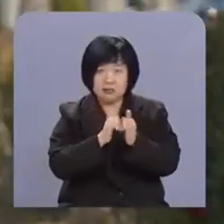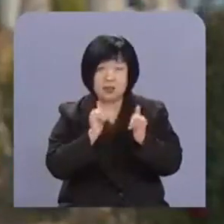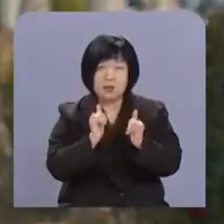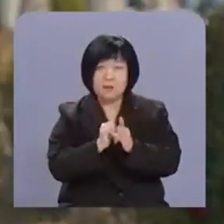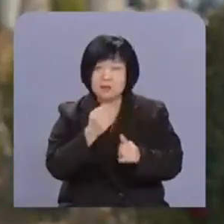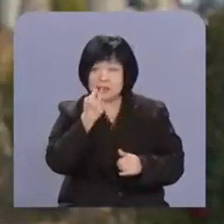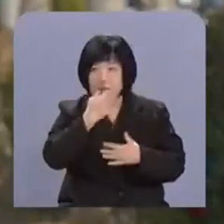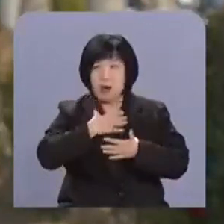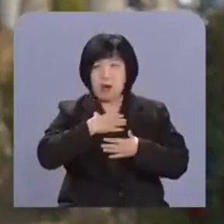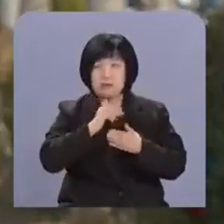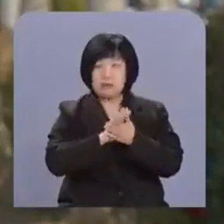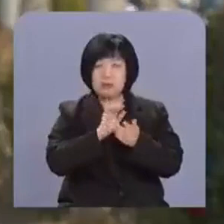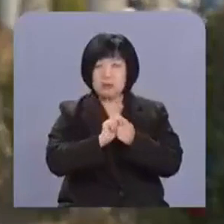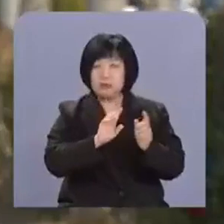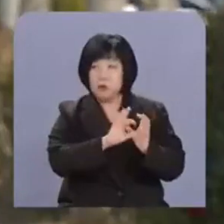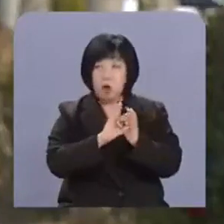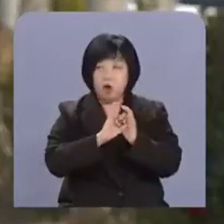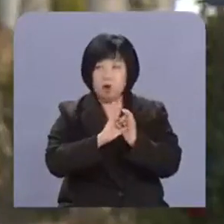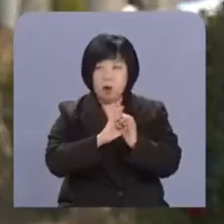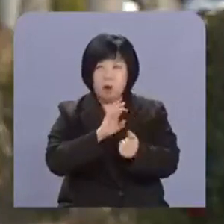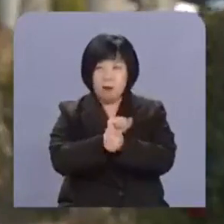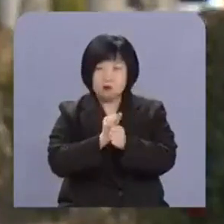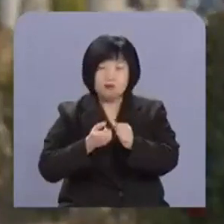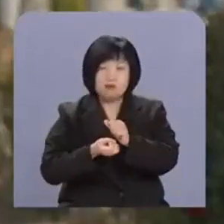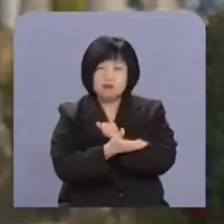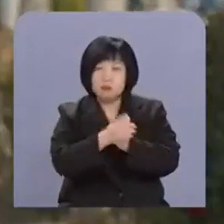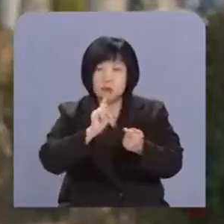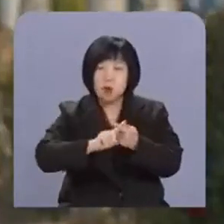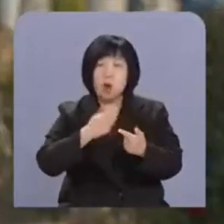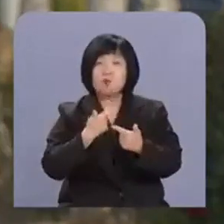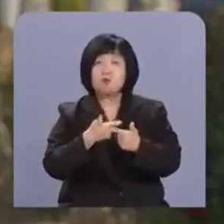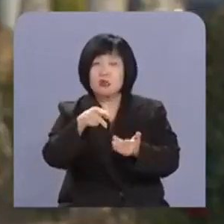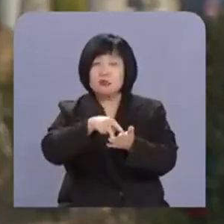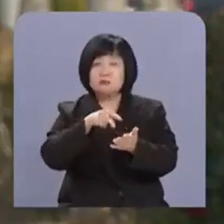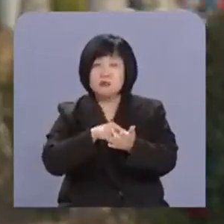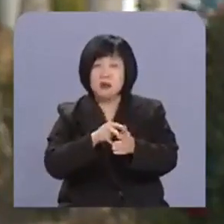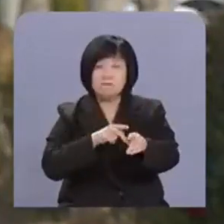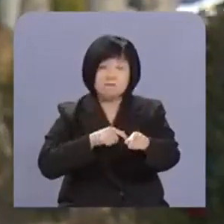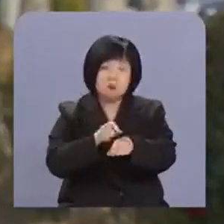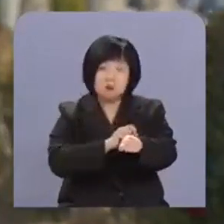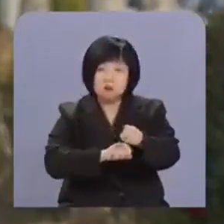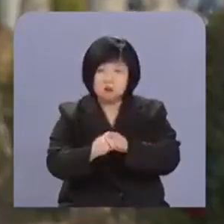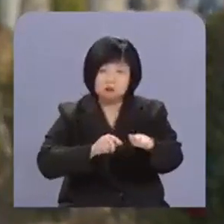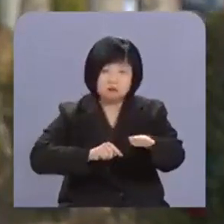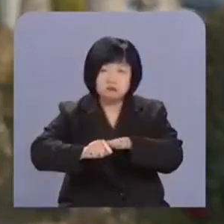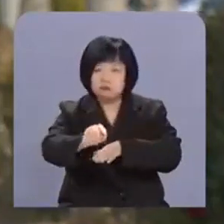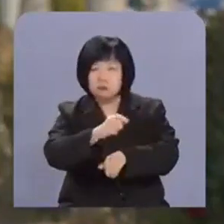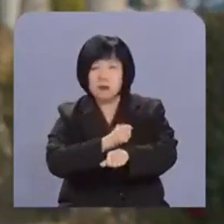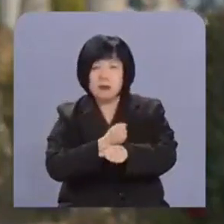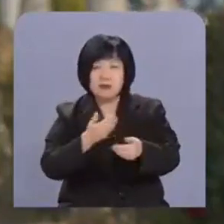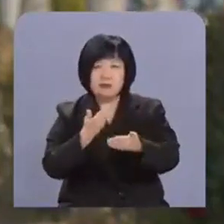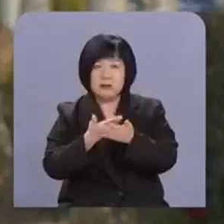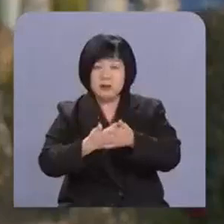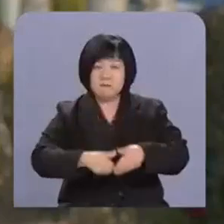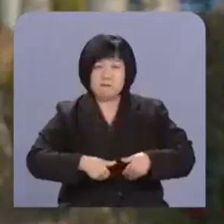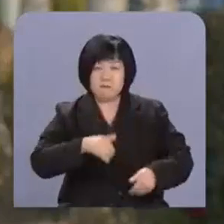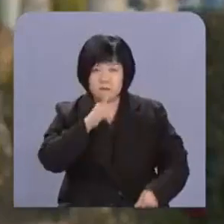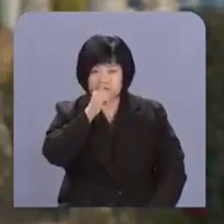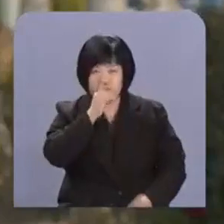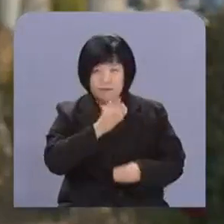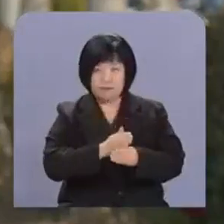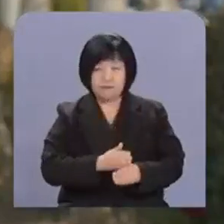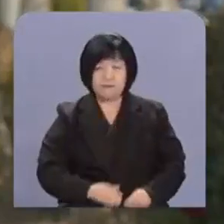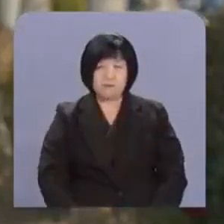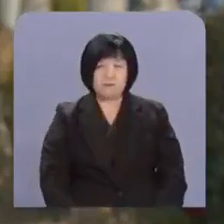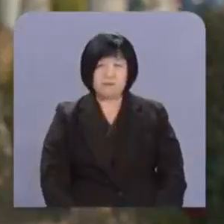안전에 직결된 오염수 방류 문제에 부산시가 책임 있는 자세로 나설 것을 요구하고 있습니다. KBS 뉴스 이슬입니다.